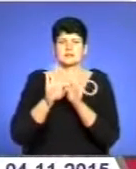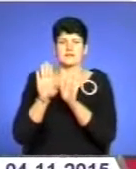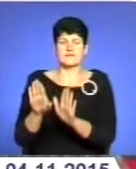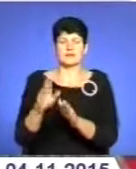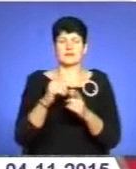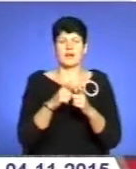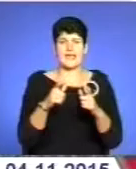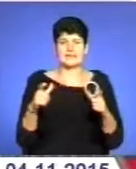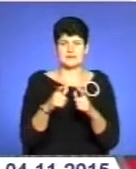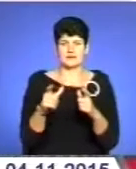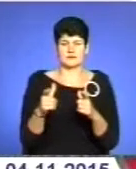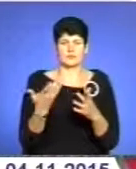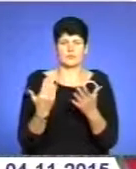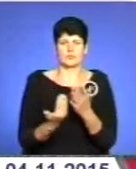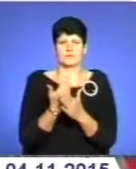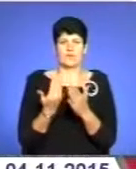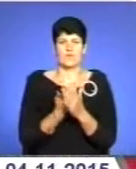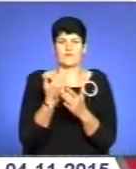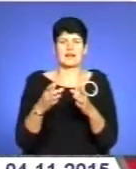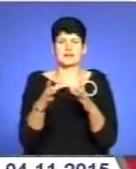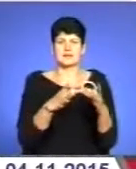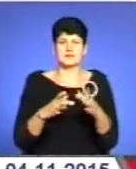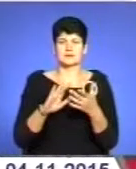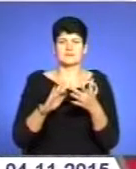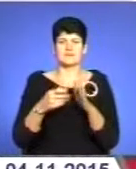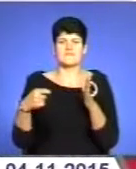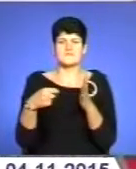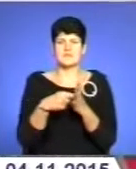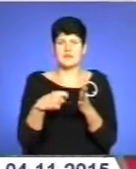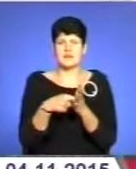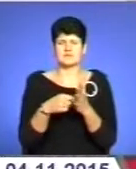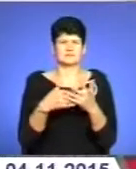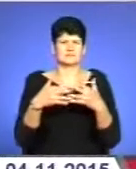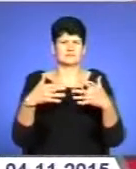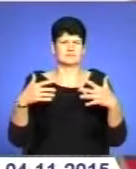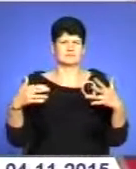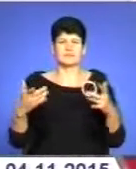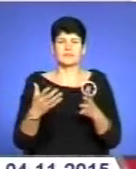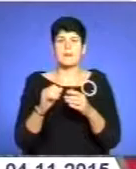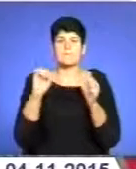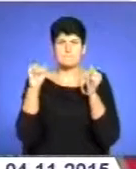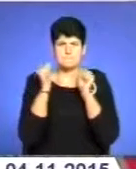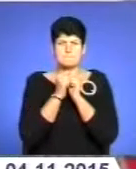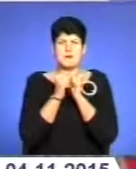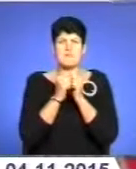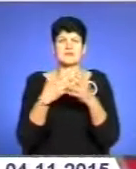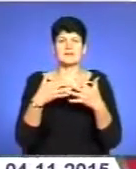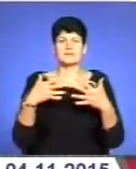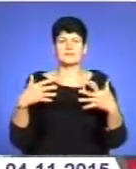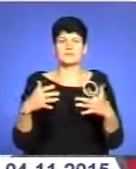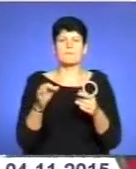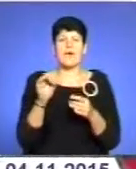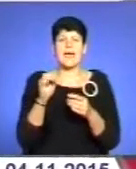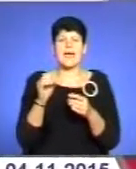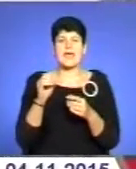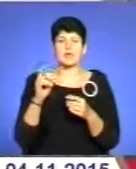появляться электронные как бы, носители информации, компакт-диски, там, другая какая-то память, и от кассет по экономическим